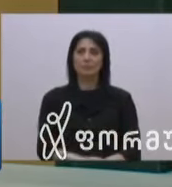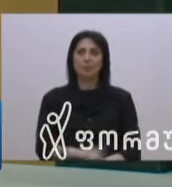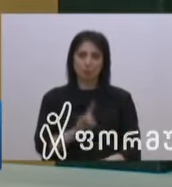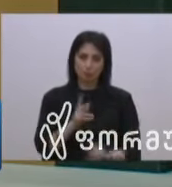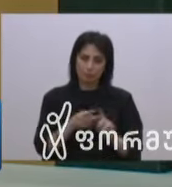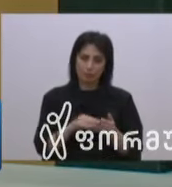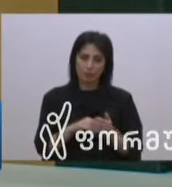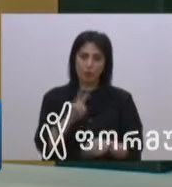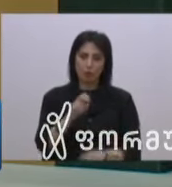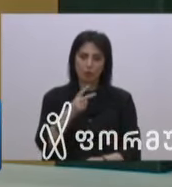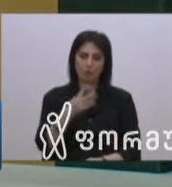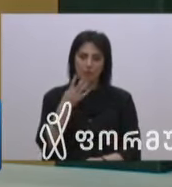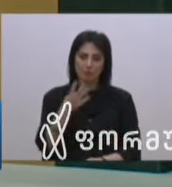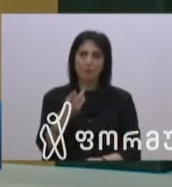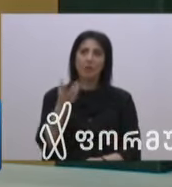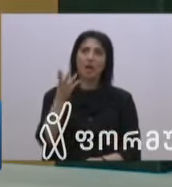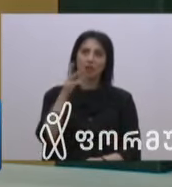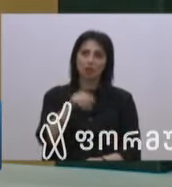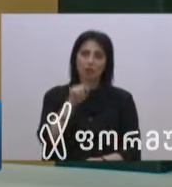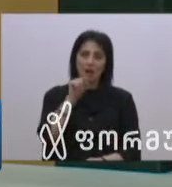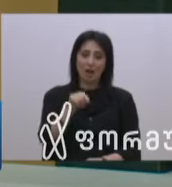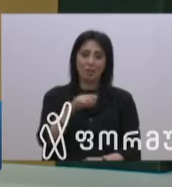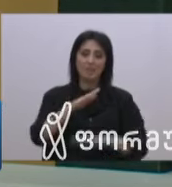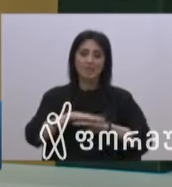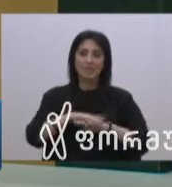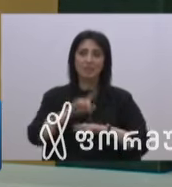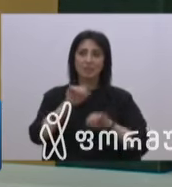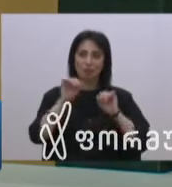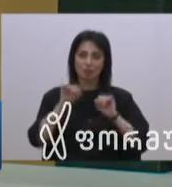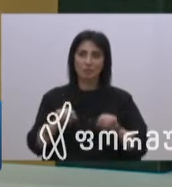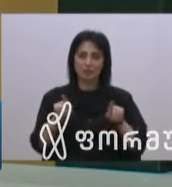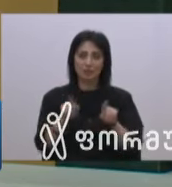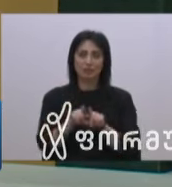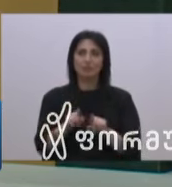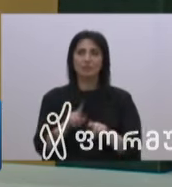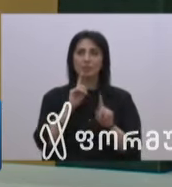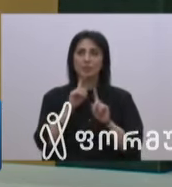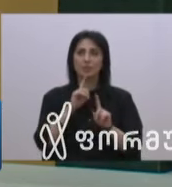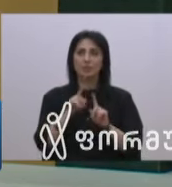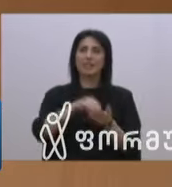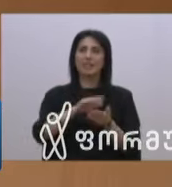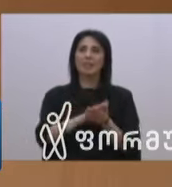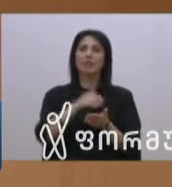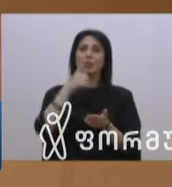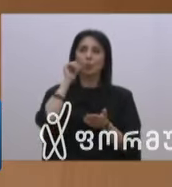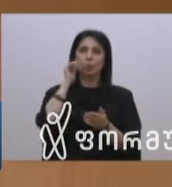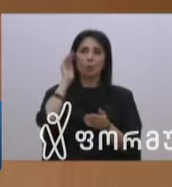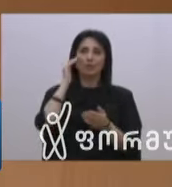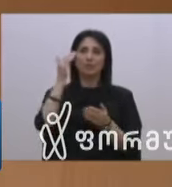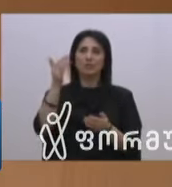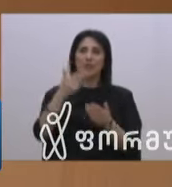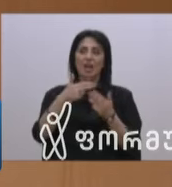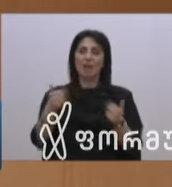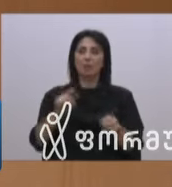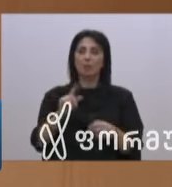წაგიკითხოთ 224, მათ შორის აი ამ საქციელისთვის შემიძლია ასევე სხდომის დატოვებაც მოითხოვო. მოვისმინეთ თქვენი